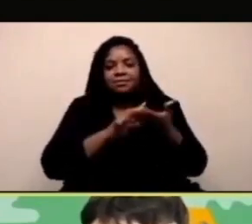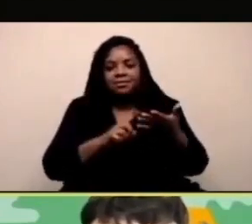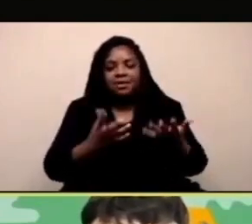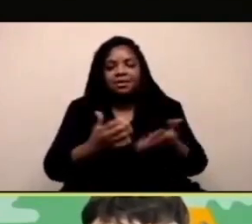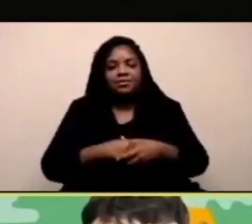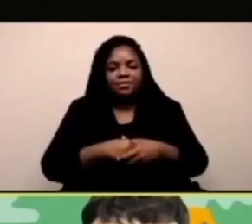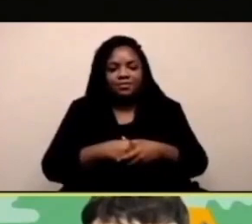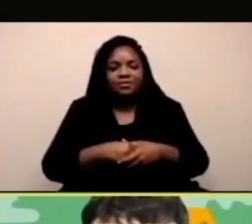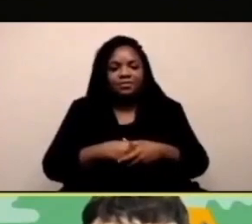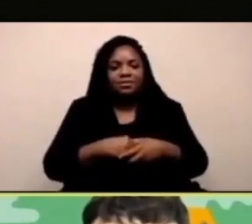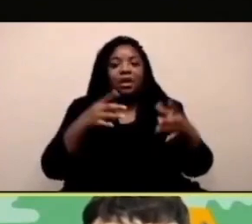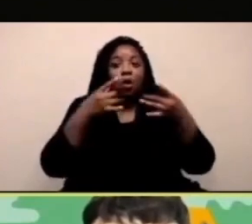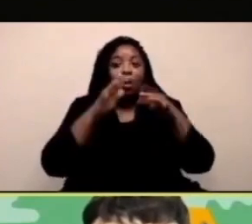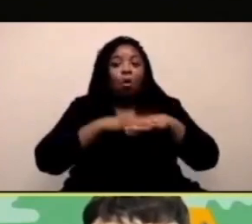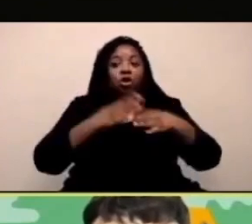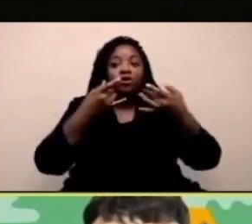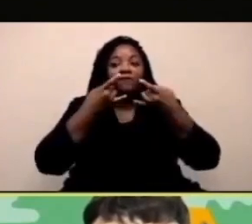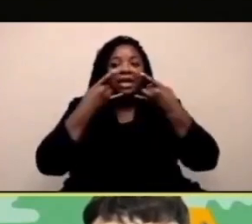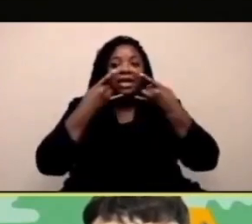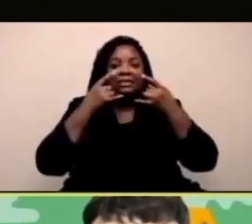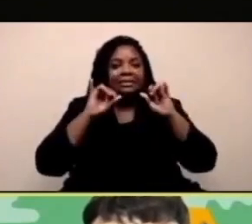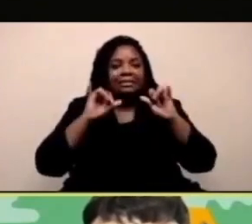マスクを作りました